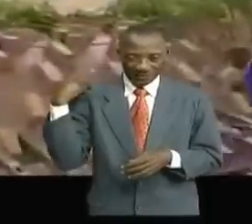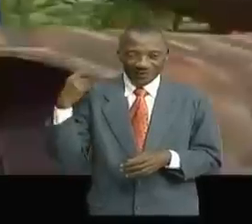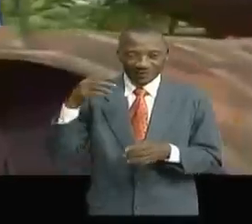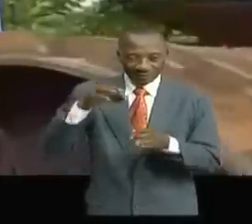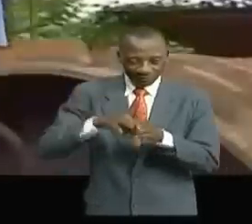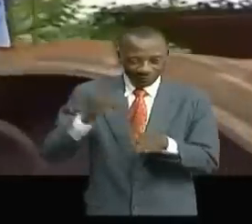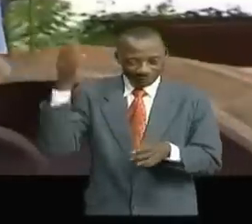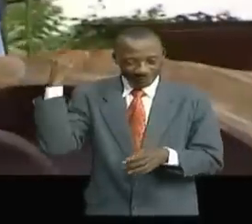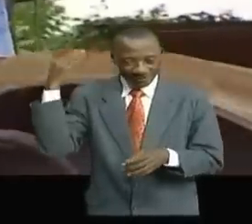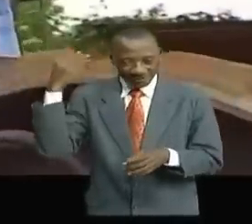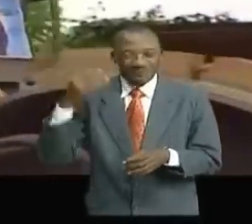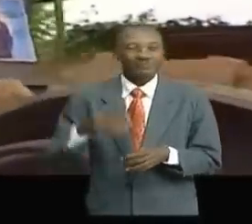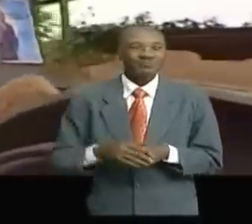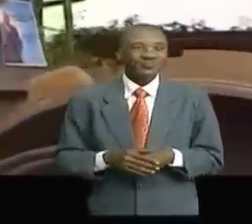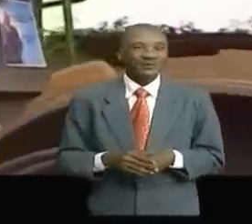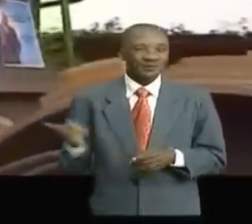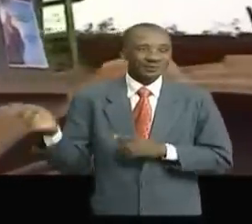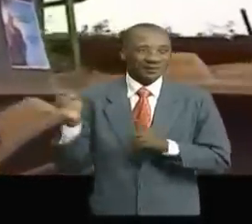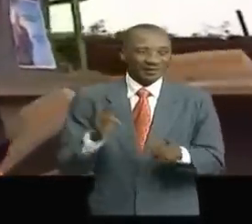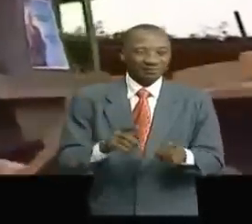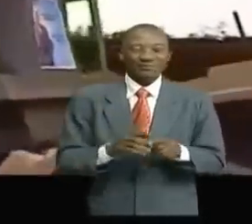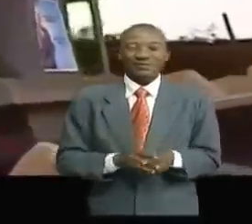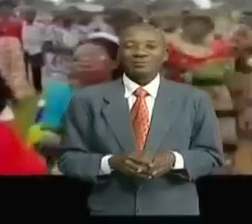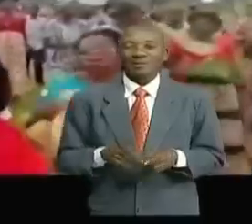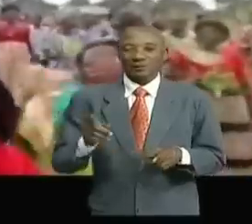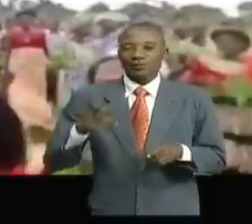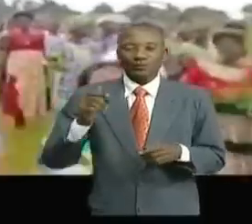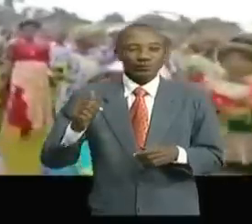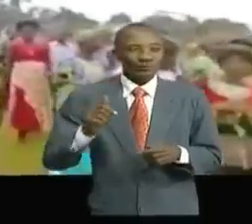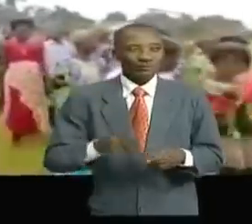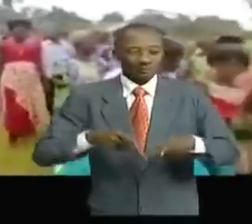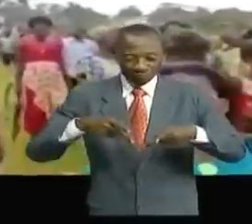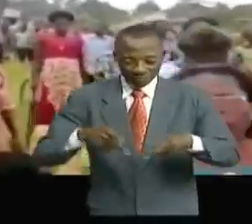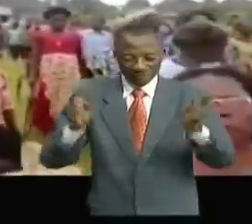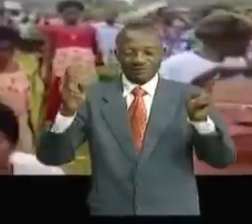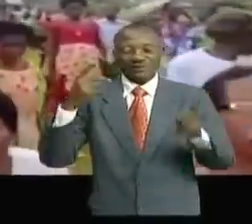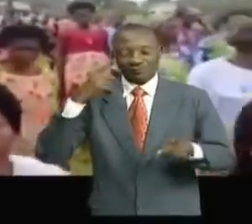compacteur Caterpillar qui va lancer les débuts des travaux.